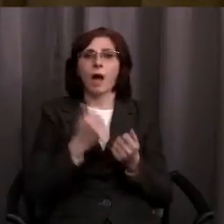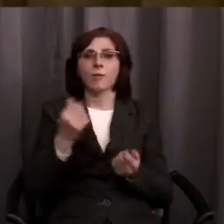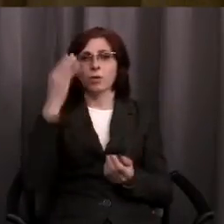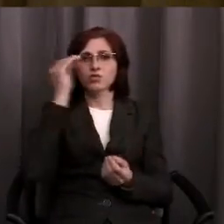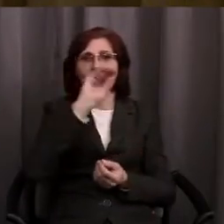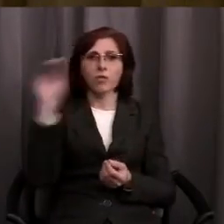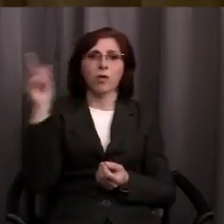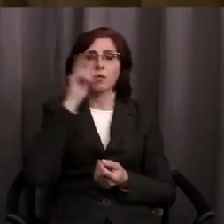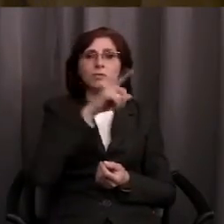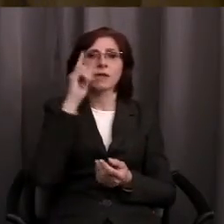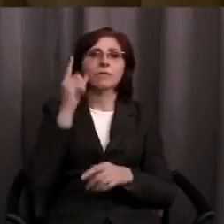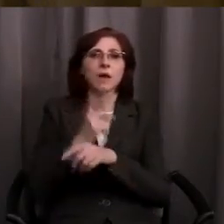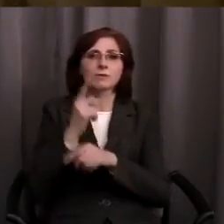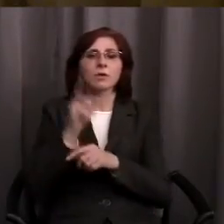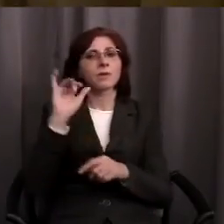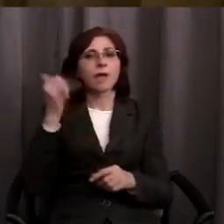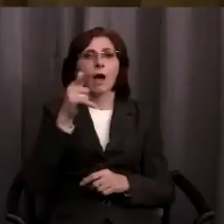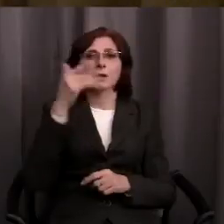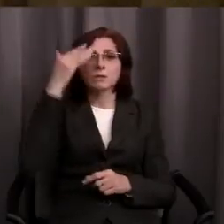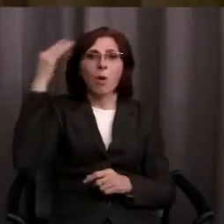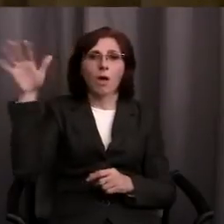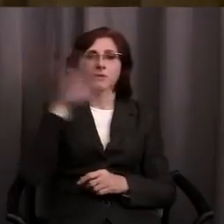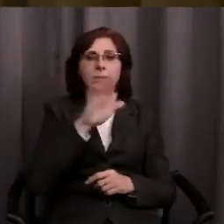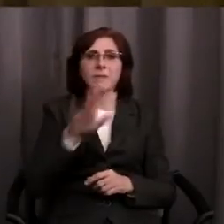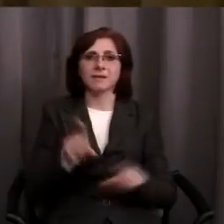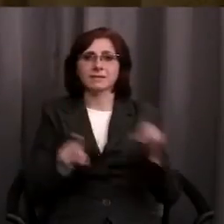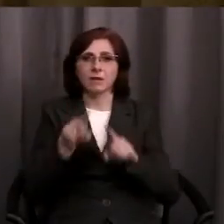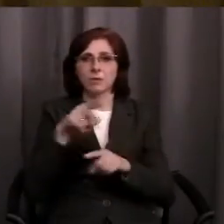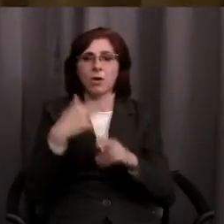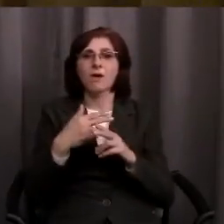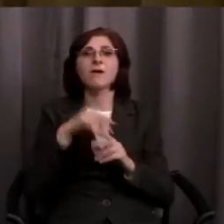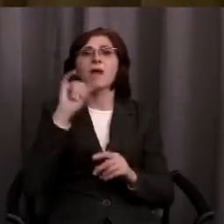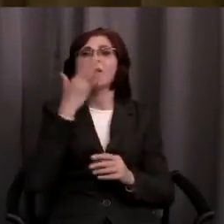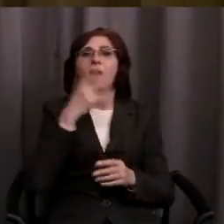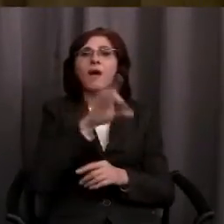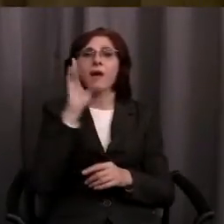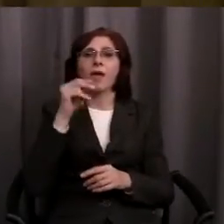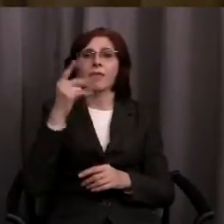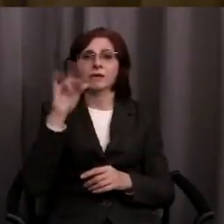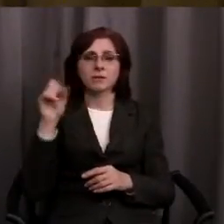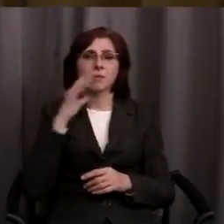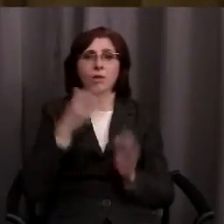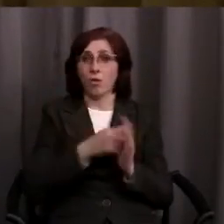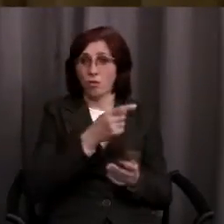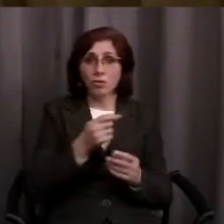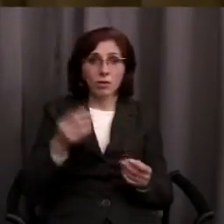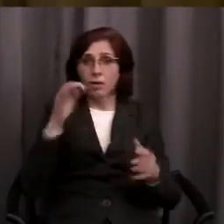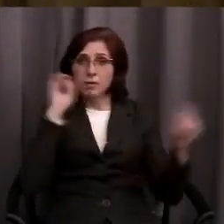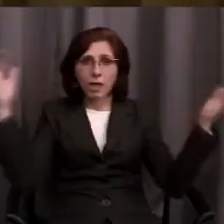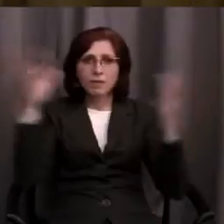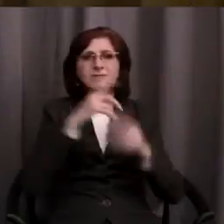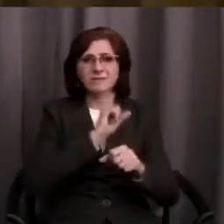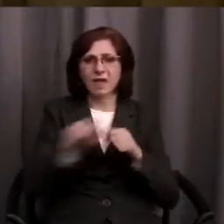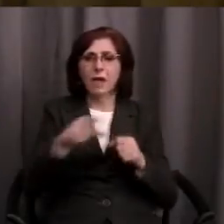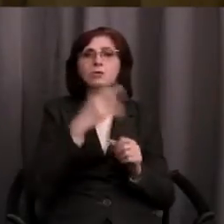uświadomić decydentom, jakie jest społeczne znaczenie tej choroby, jaka jest geneza tego planu. On się nie wziął znikąd. On się wziął na